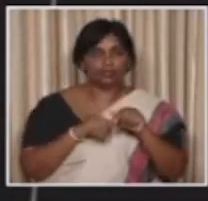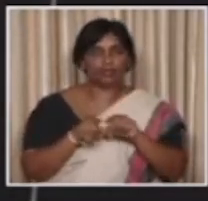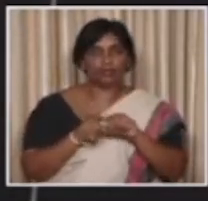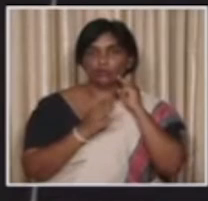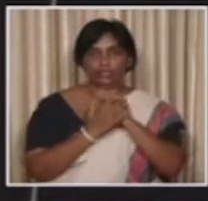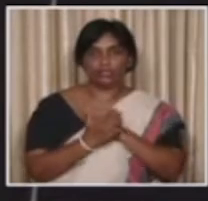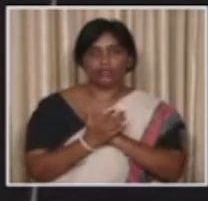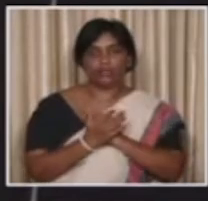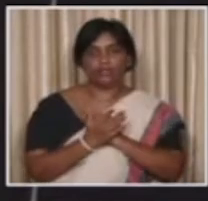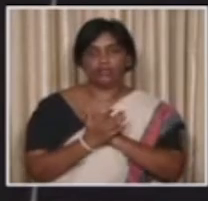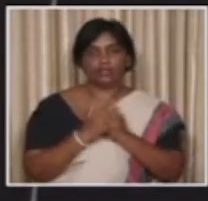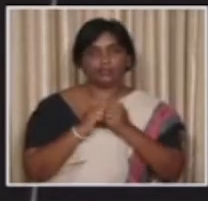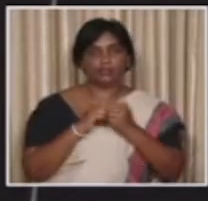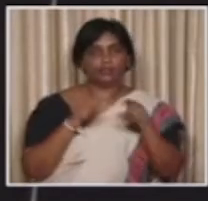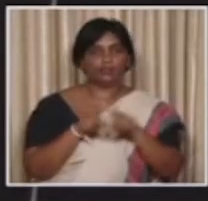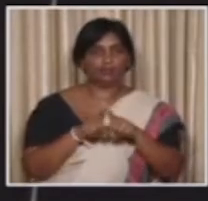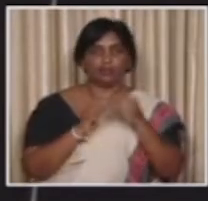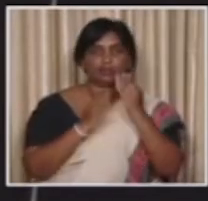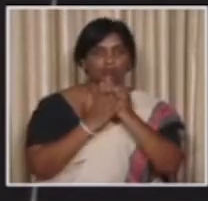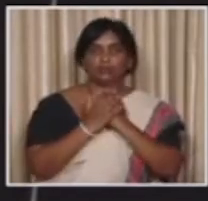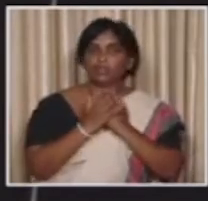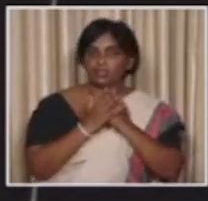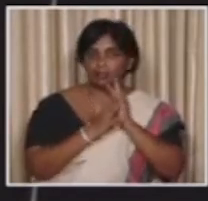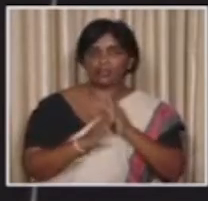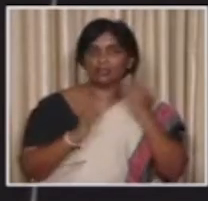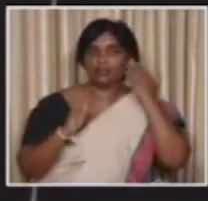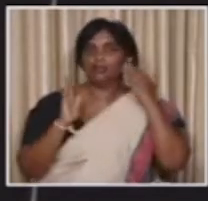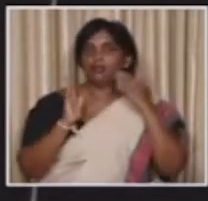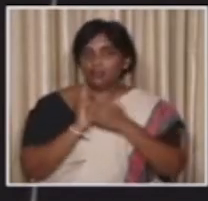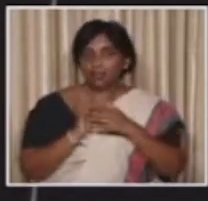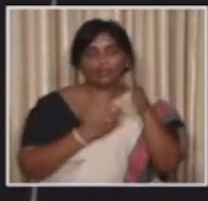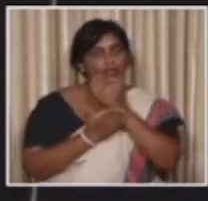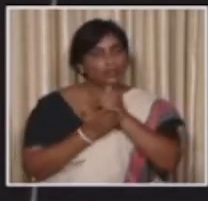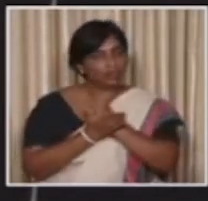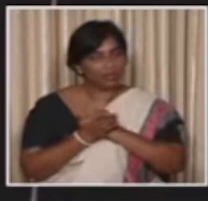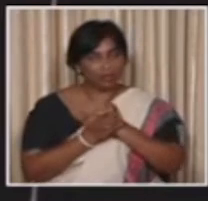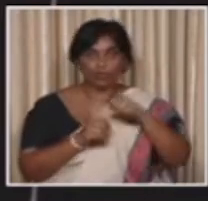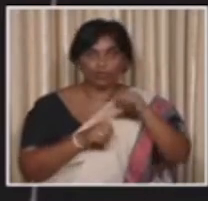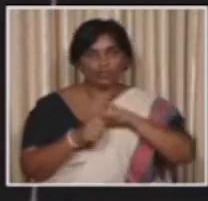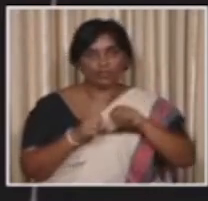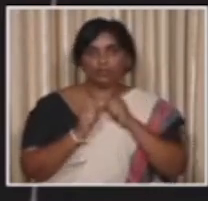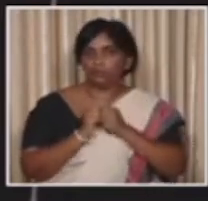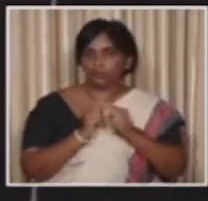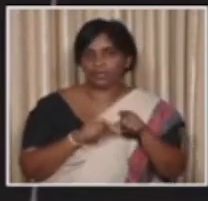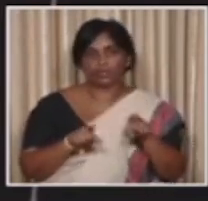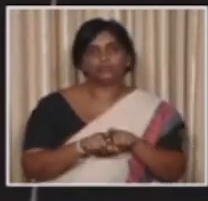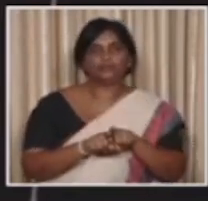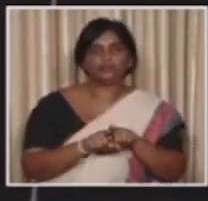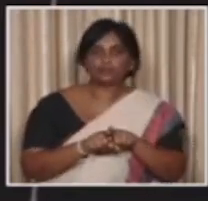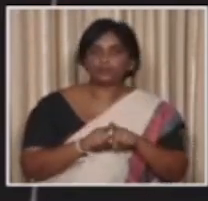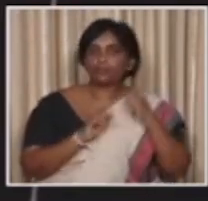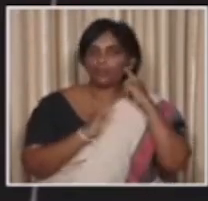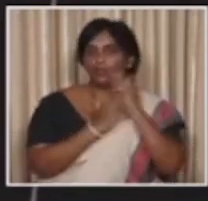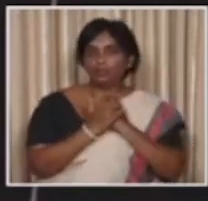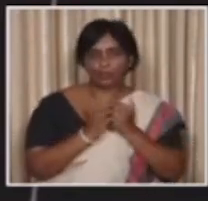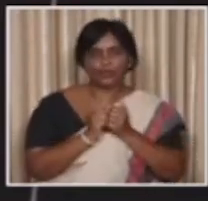බල මණ්ඩලයට විශාල මුදලක් රජය දරුවා. ඒ නිසා මේ හැම ආයතනයක්ම දැන් අපි කියන්නේ මේක මේ එක එක රටවල් වලට දෙන එක නෙවෙයි